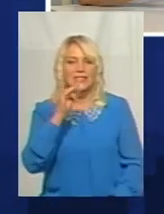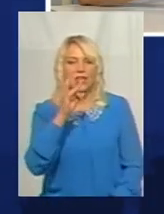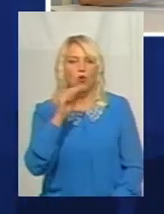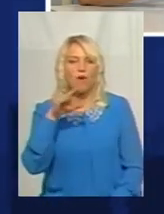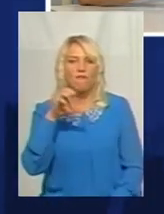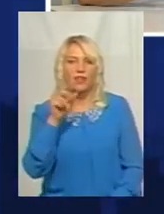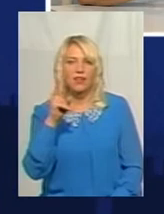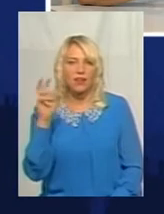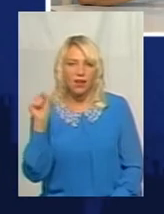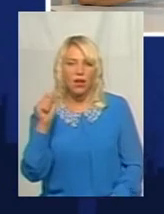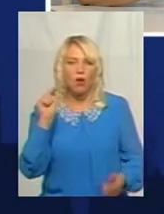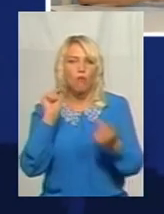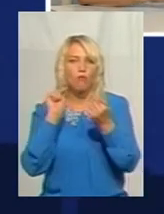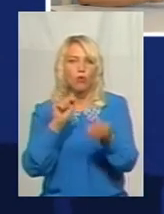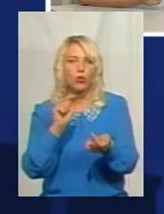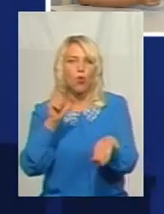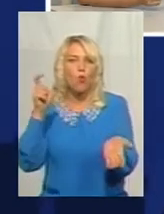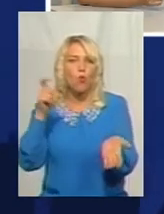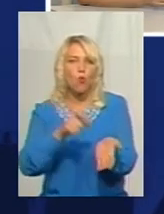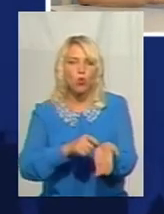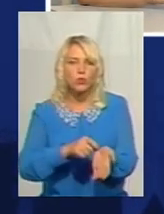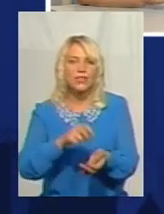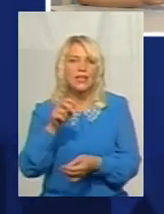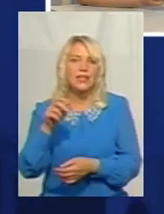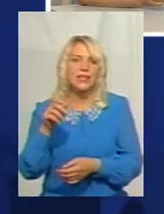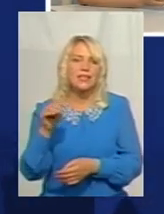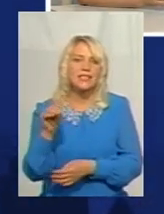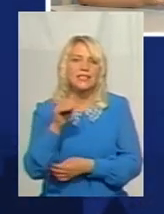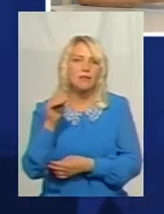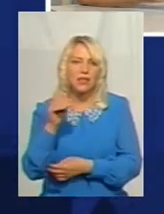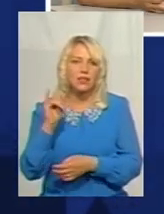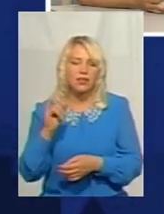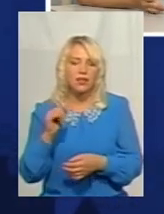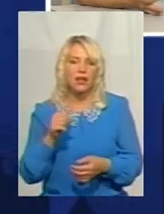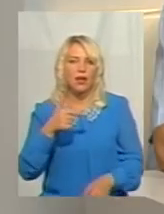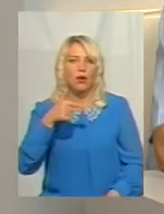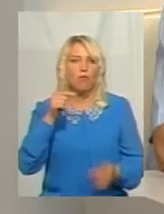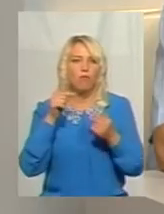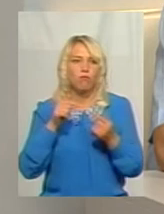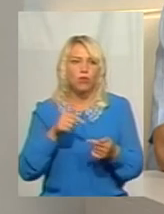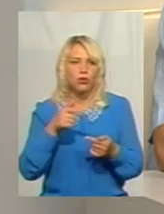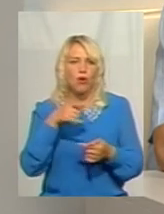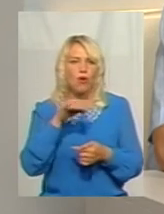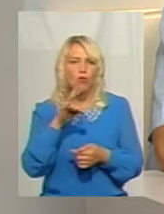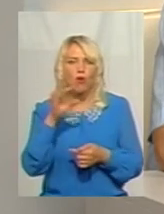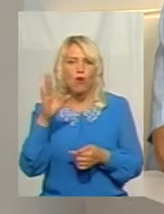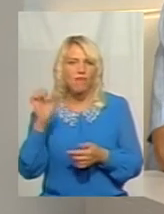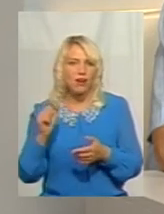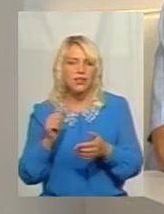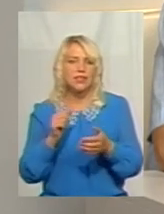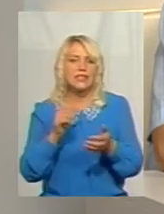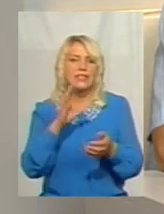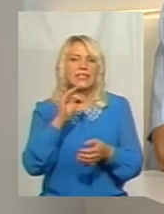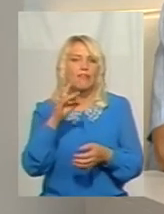проти укусів змій і проти гангренозної сироватки. Оцього немає і цього немає в Україні. Ну, але